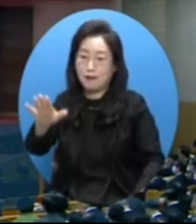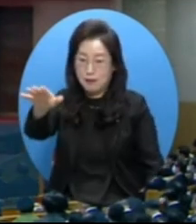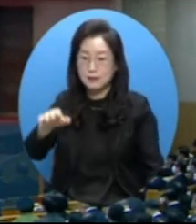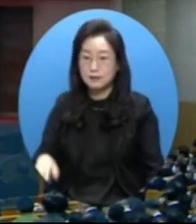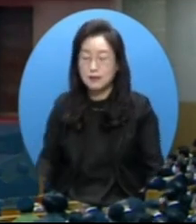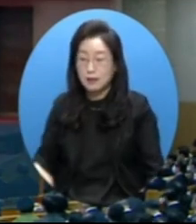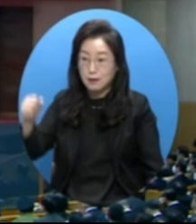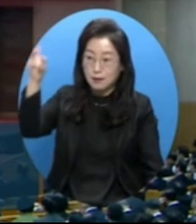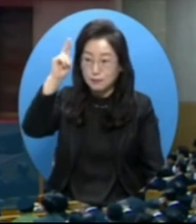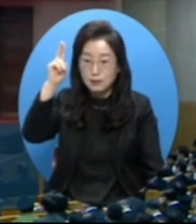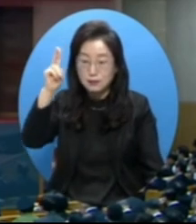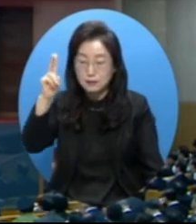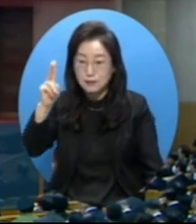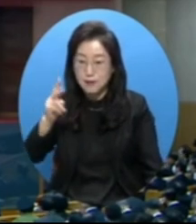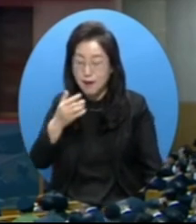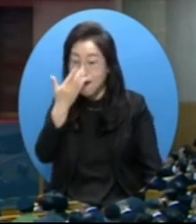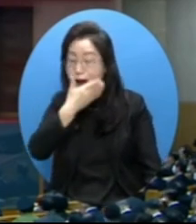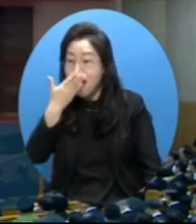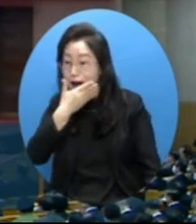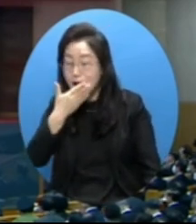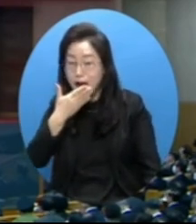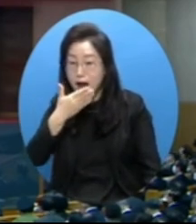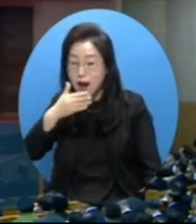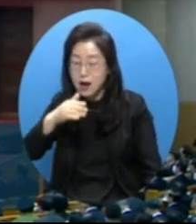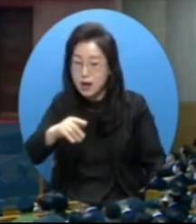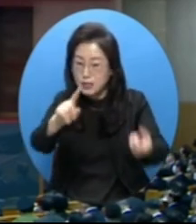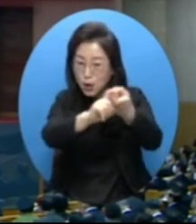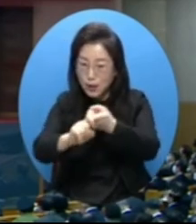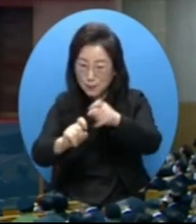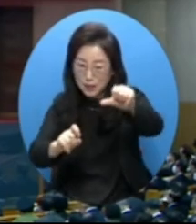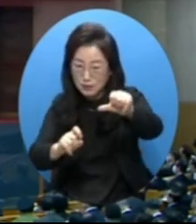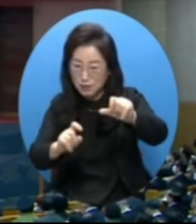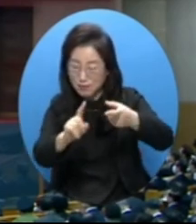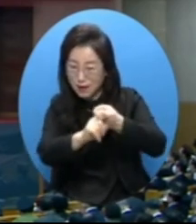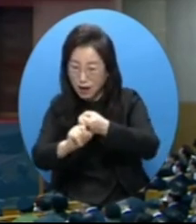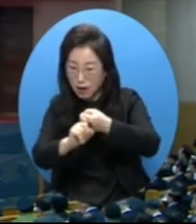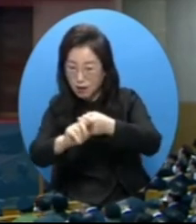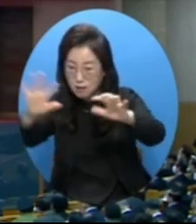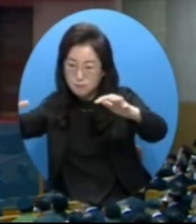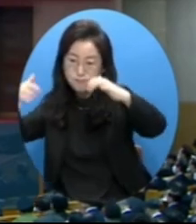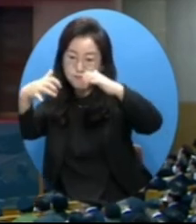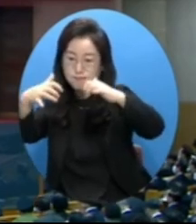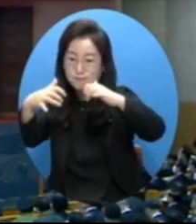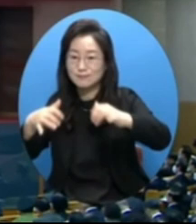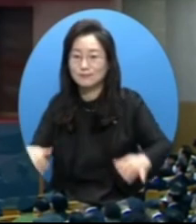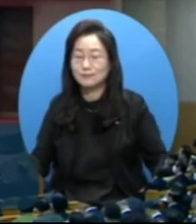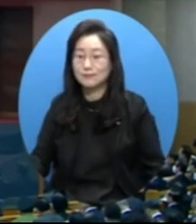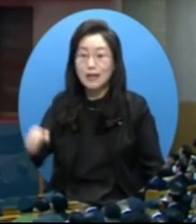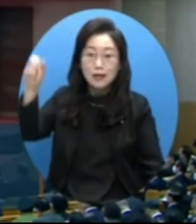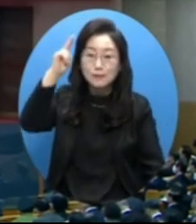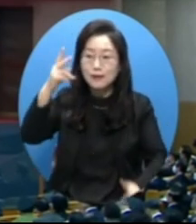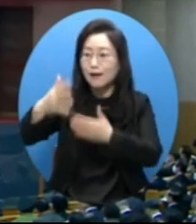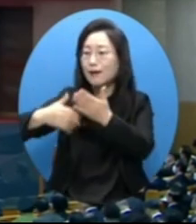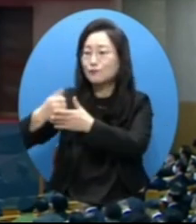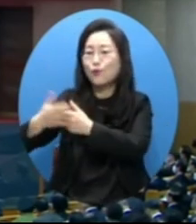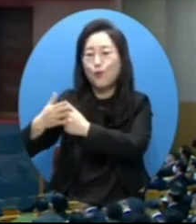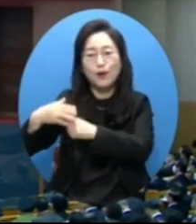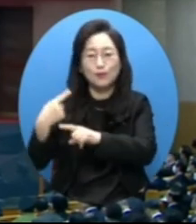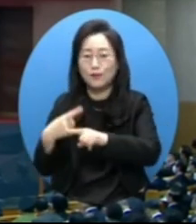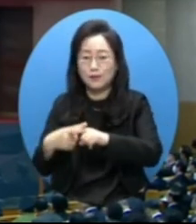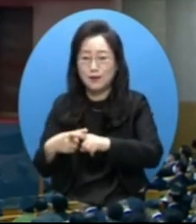가난한 연합군 앞에 나타났습니다 하나님이 도우심은 이렇게 갑자기 우리에게 다가오는 것입니다